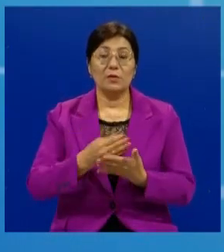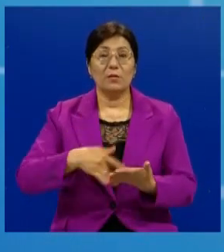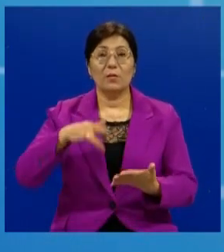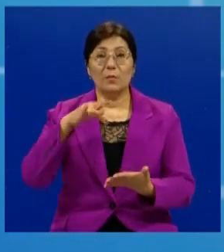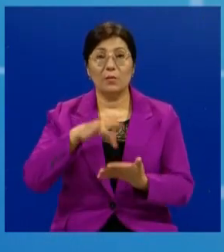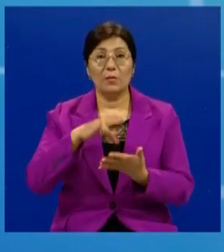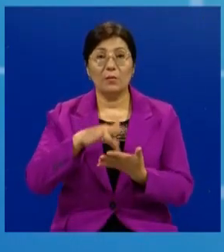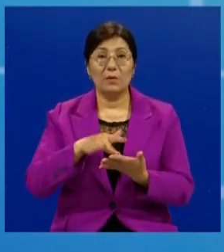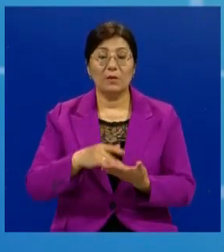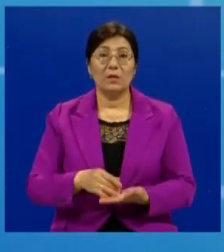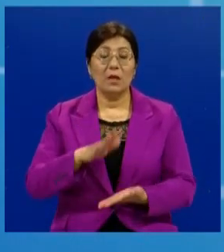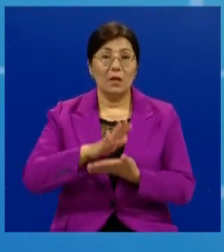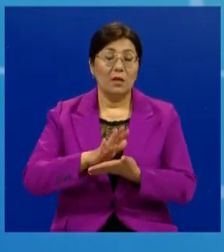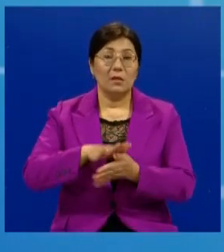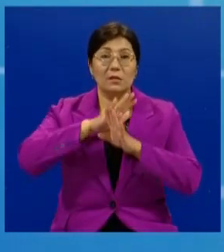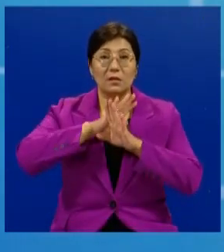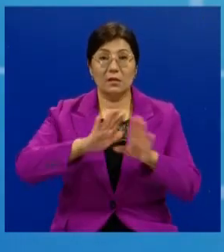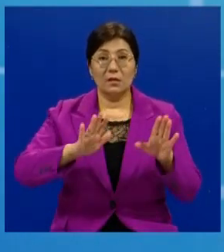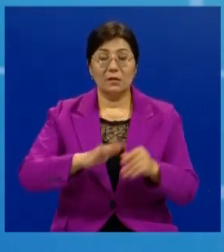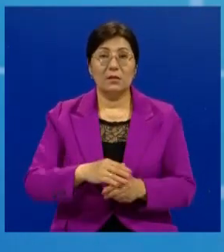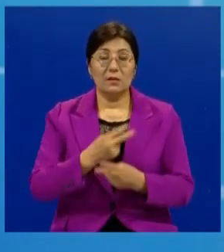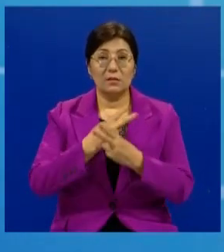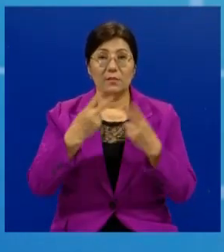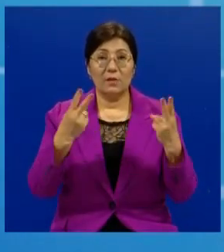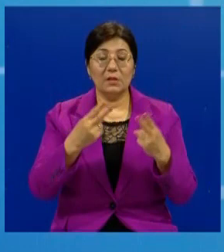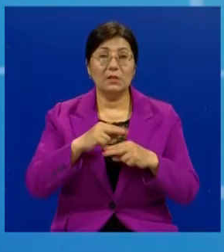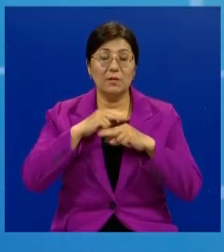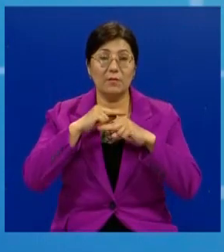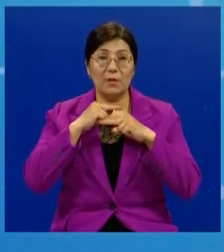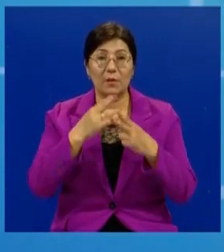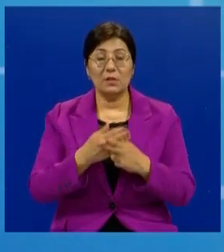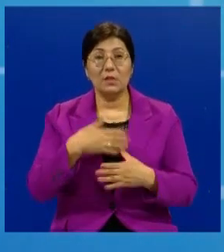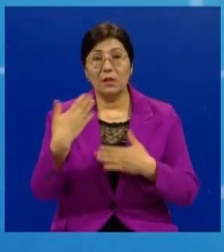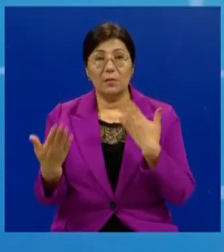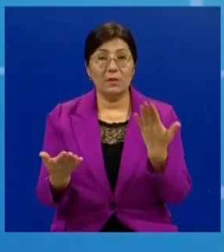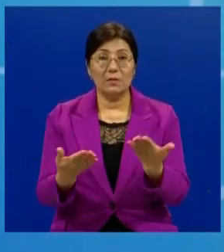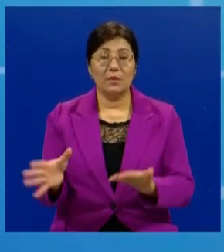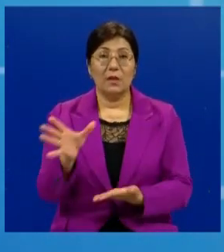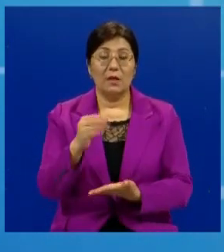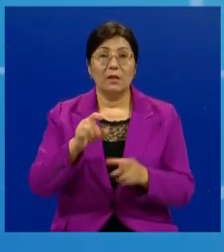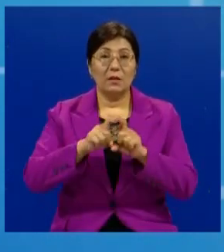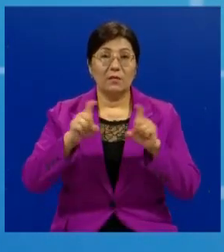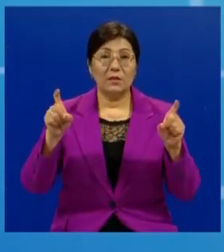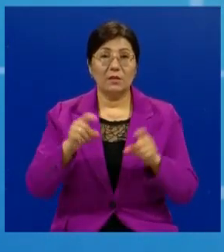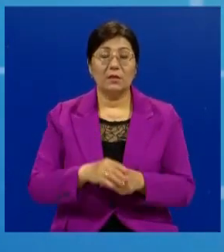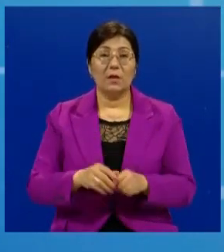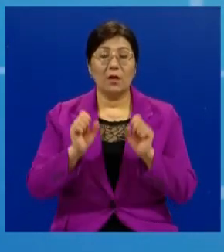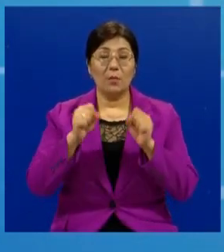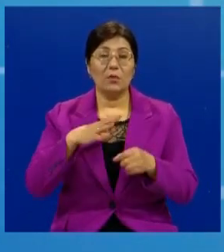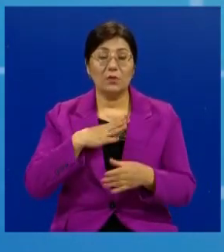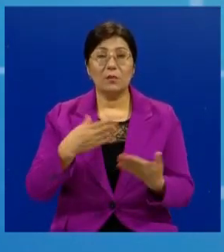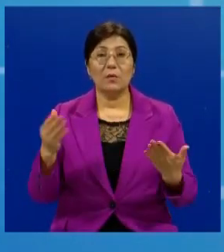Бога. Не сорите. И смотрите внимательно по сторонам на все здания. А может, там